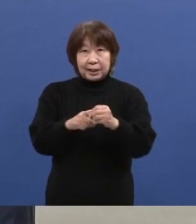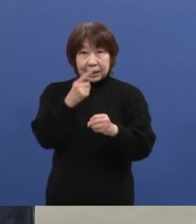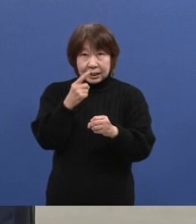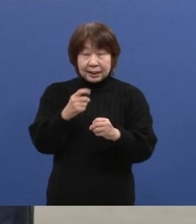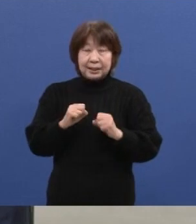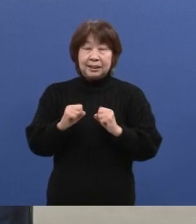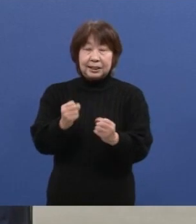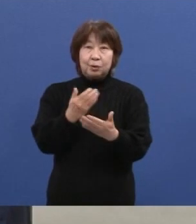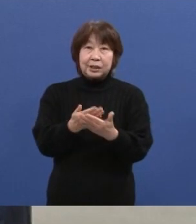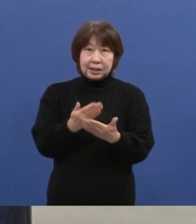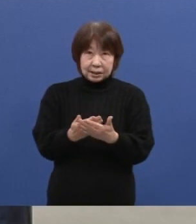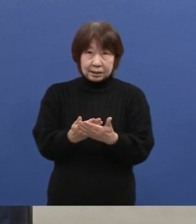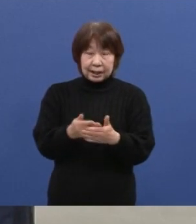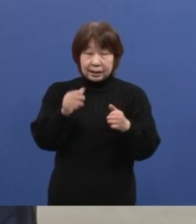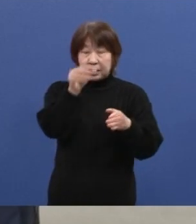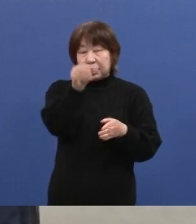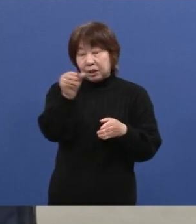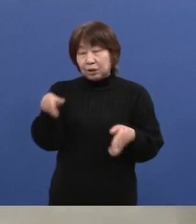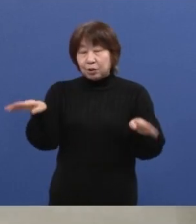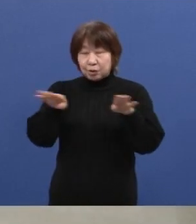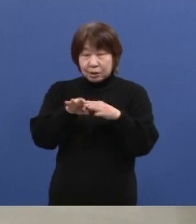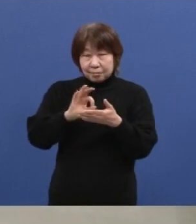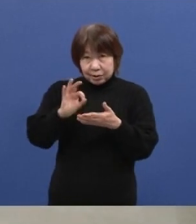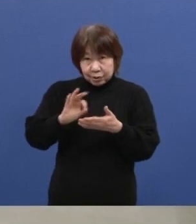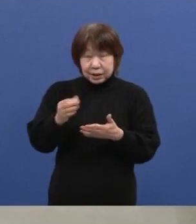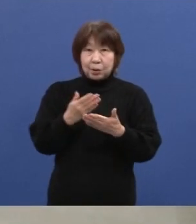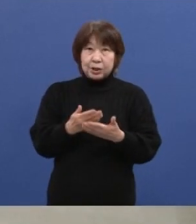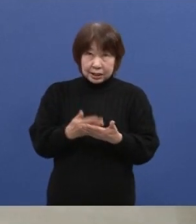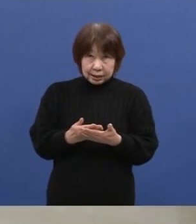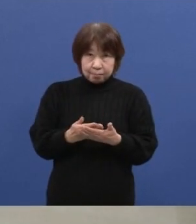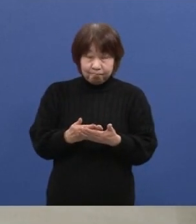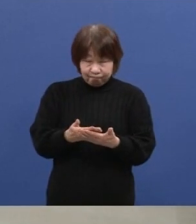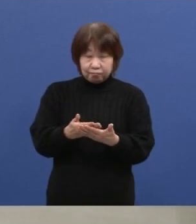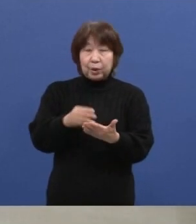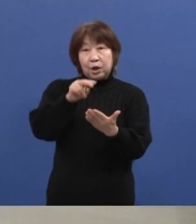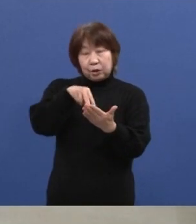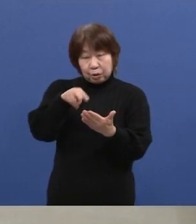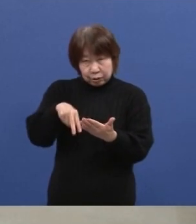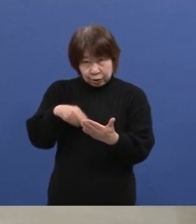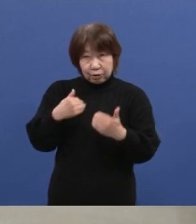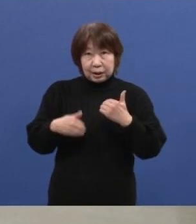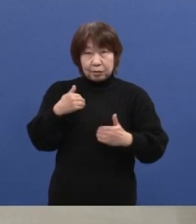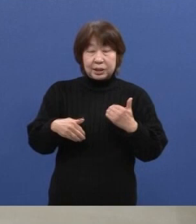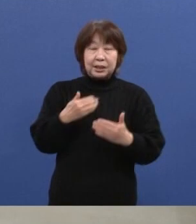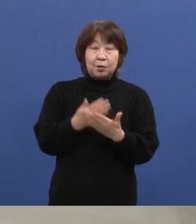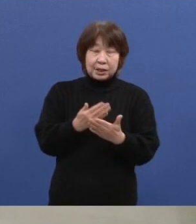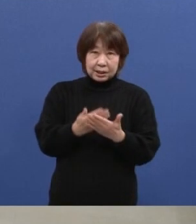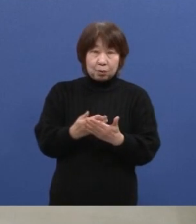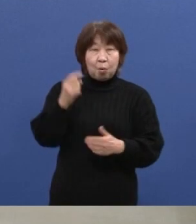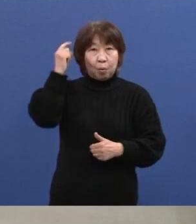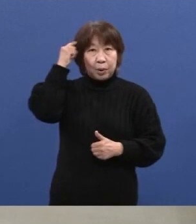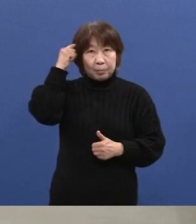ひ図書館利用していただきたいと思います。そして読書を楽しんでいただければと思います。